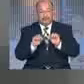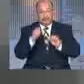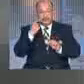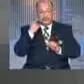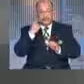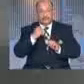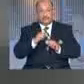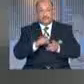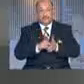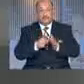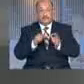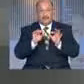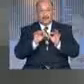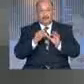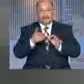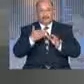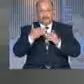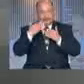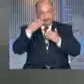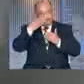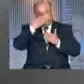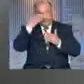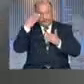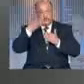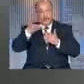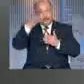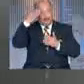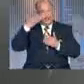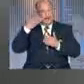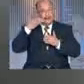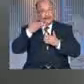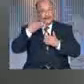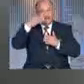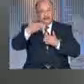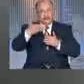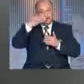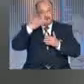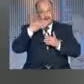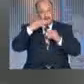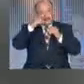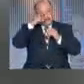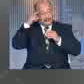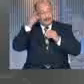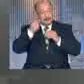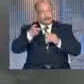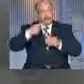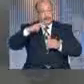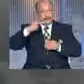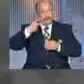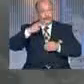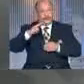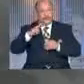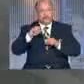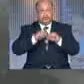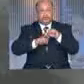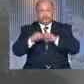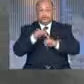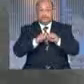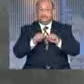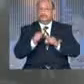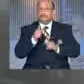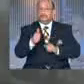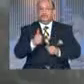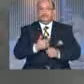تعمل عملية على النزيف. طيب الحقيقة بفضل تكنولوجيا جديدة وبفضل تقدم الطب والكل